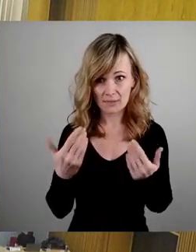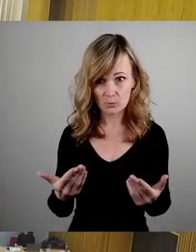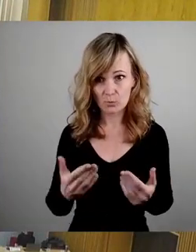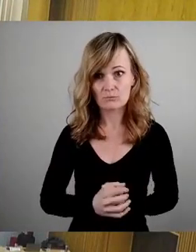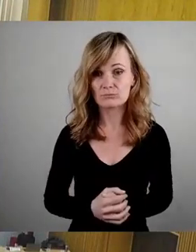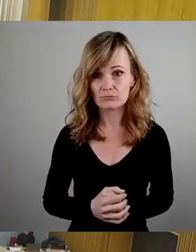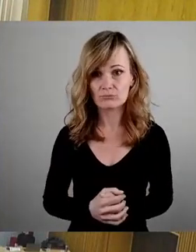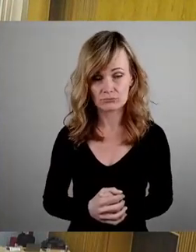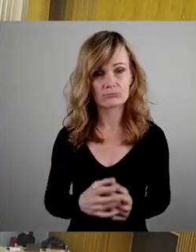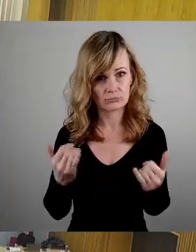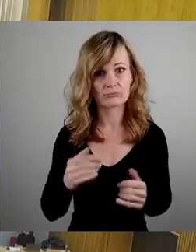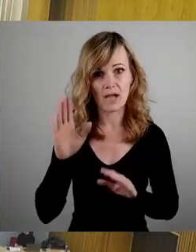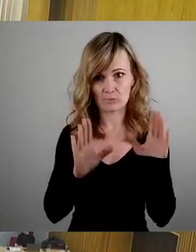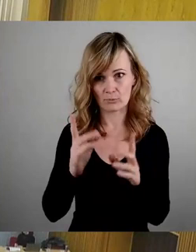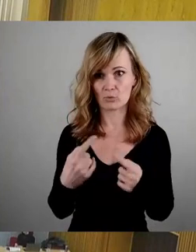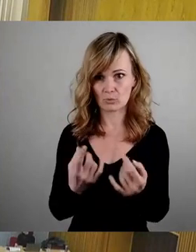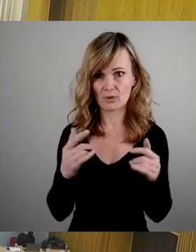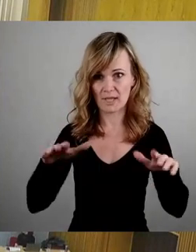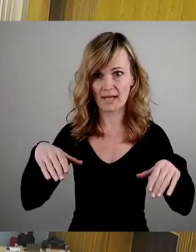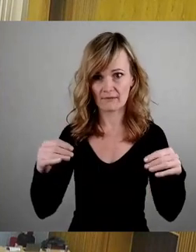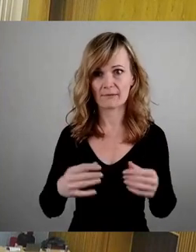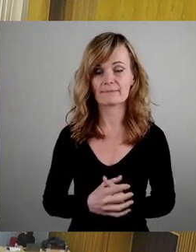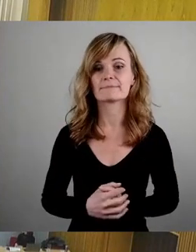würden wir in die Abstimmungsrunde gehen.